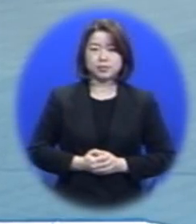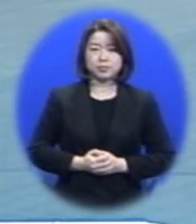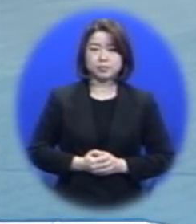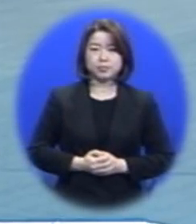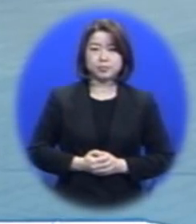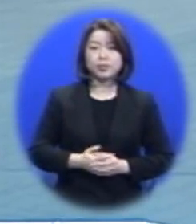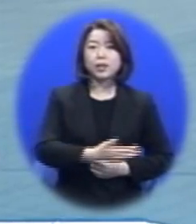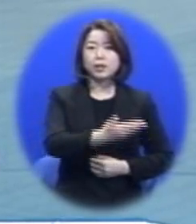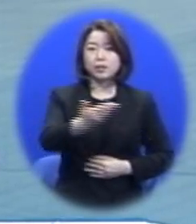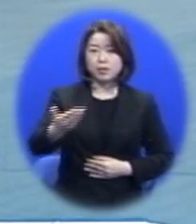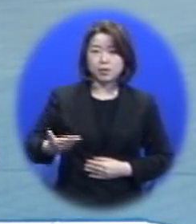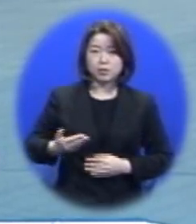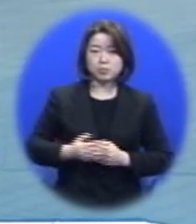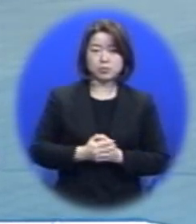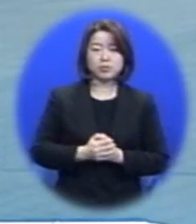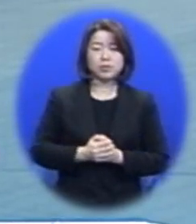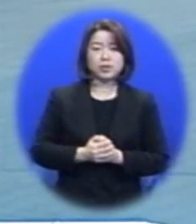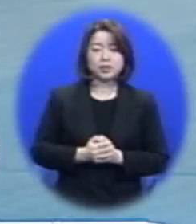여러분,